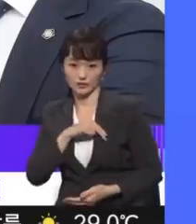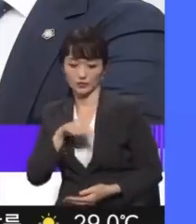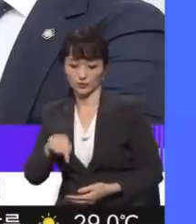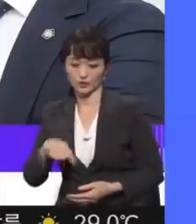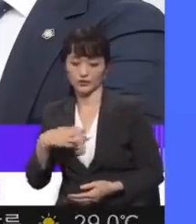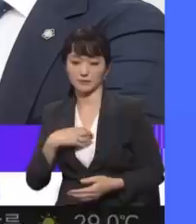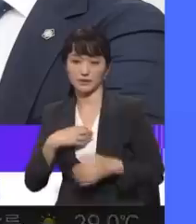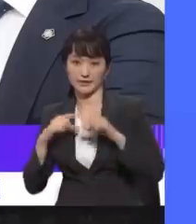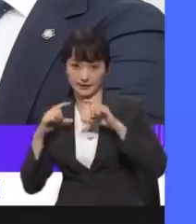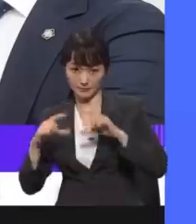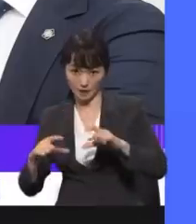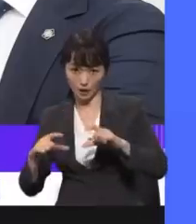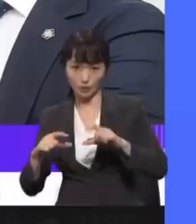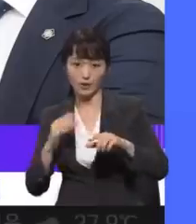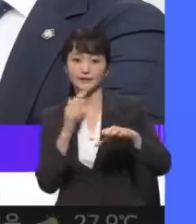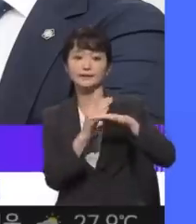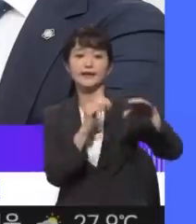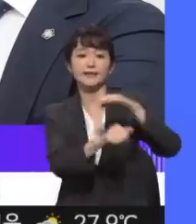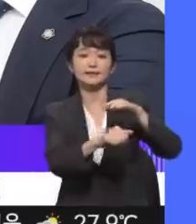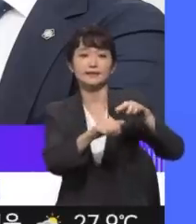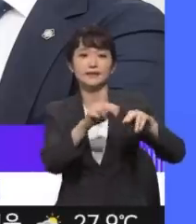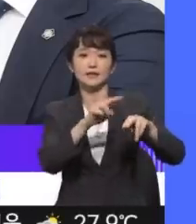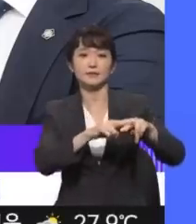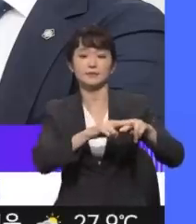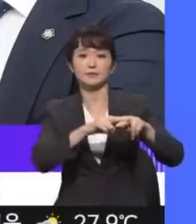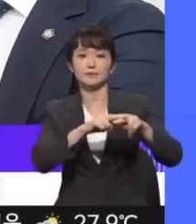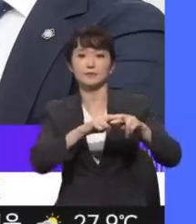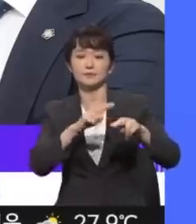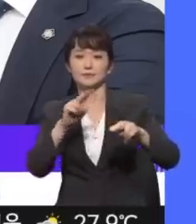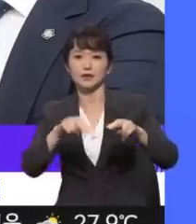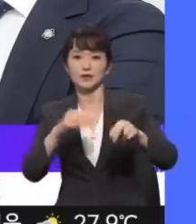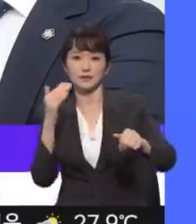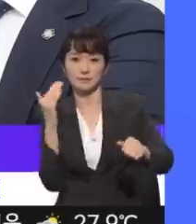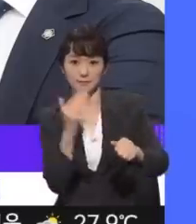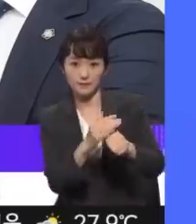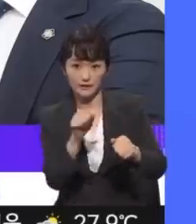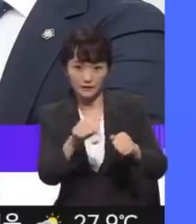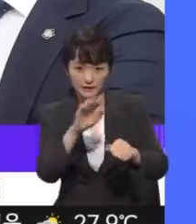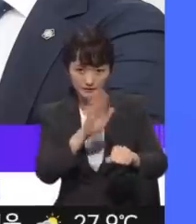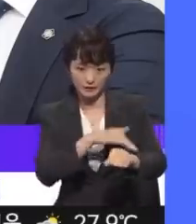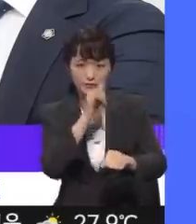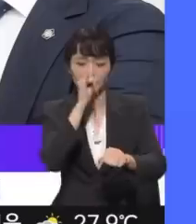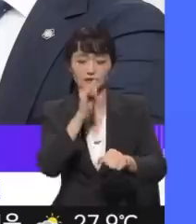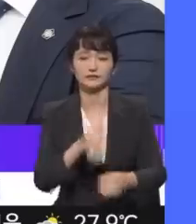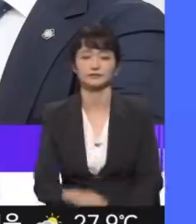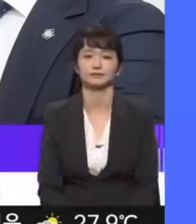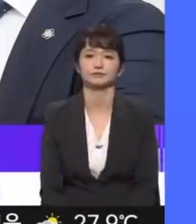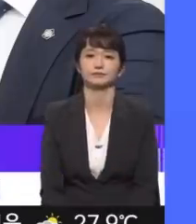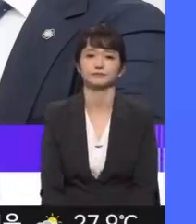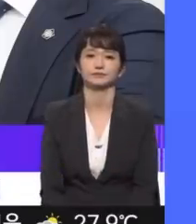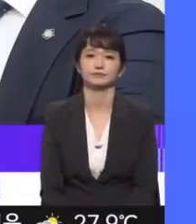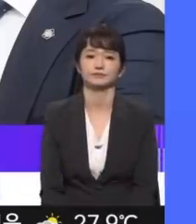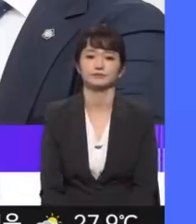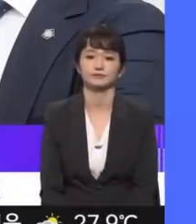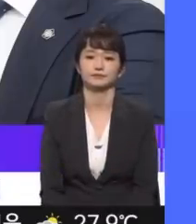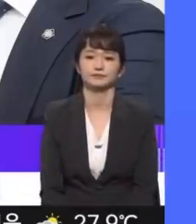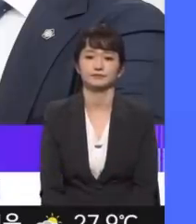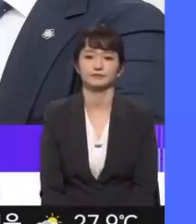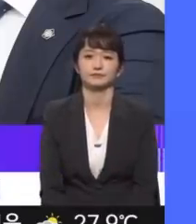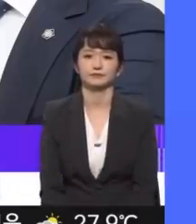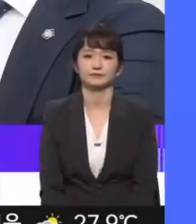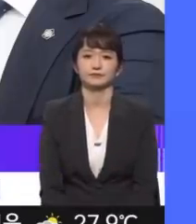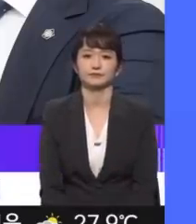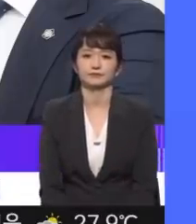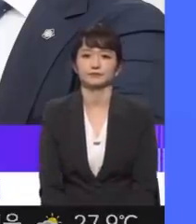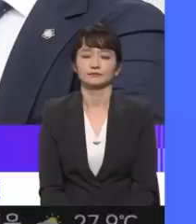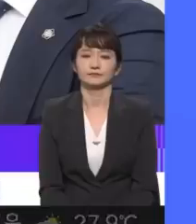그럼 서방 댓글을 끌어내리는 이런 근거없는 해이 이건 잘못됐다는 것이 오늘 법원의 결정에 힘입니다 2 짧게 의 권하고 그저 보겠습니다